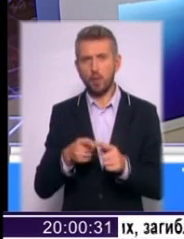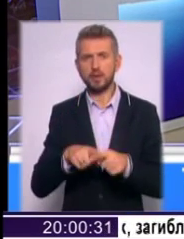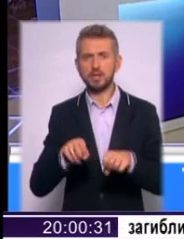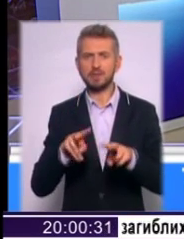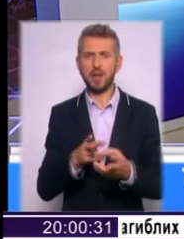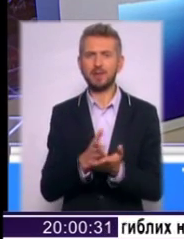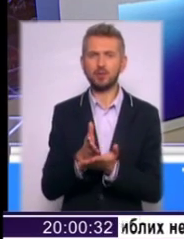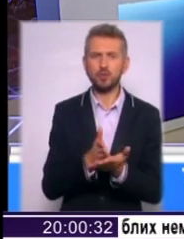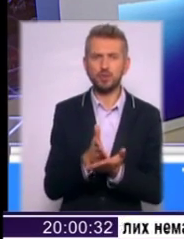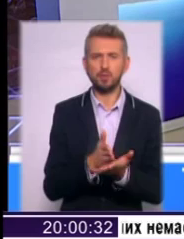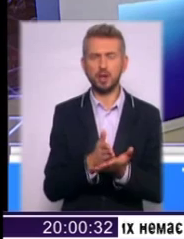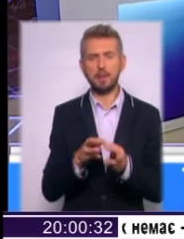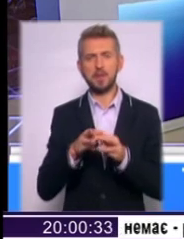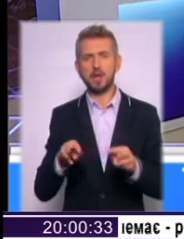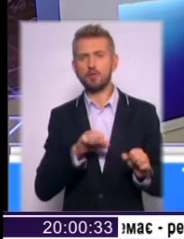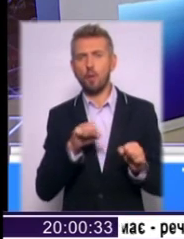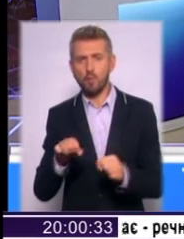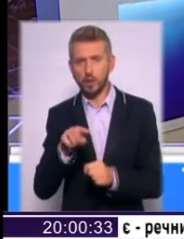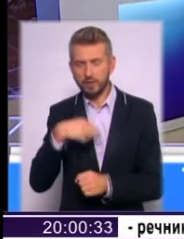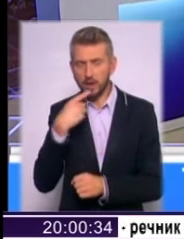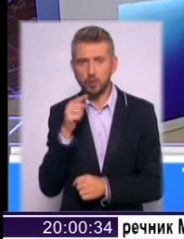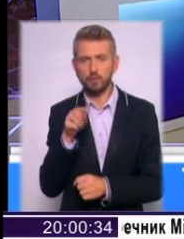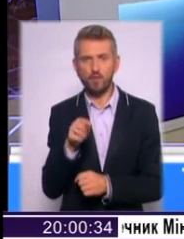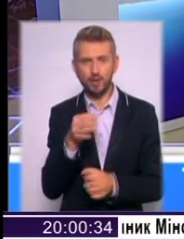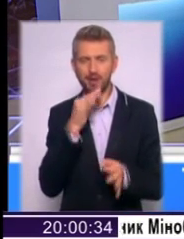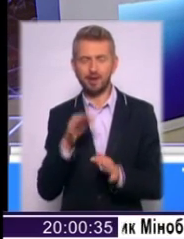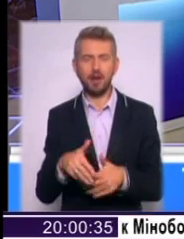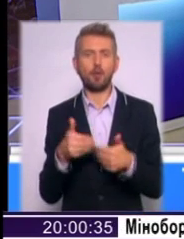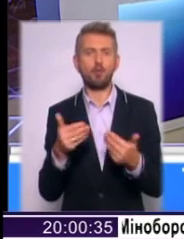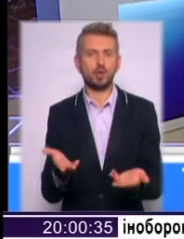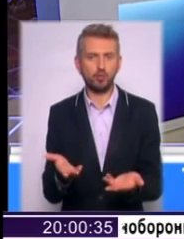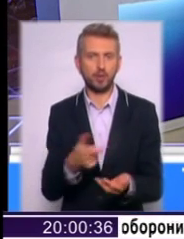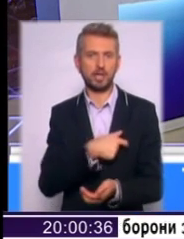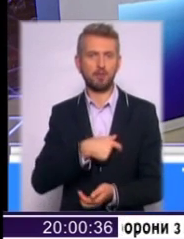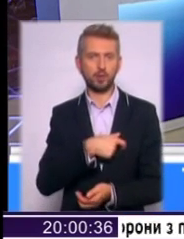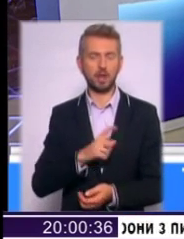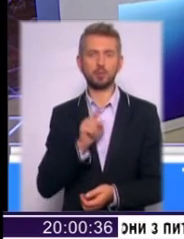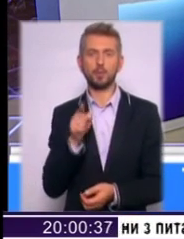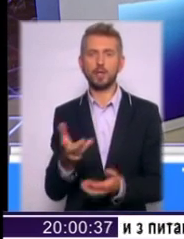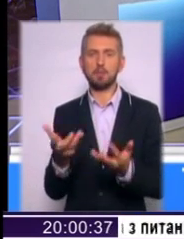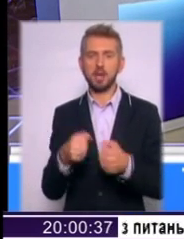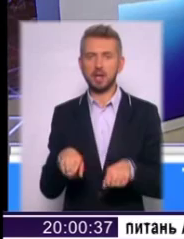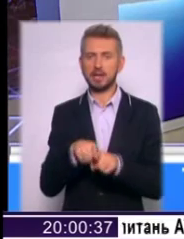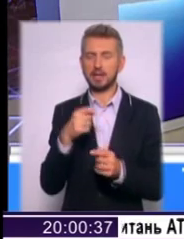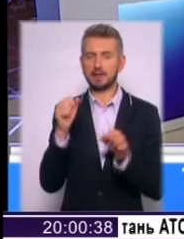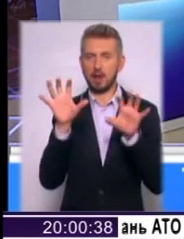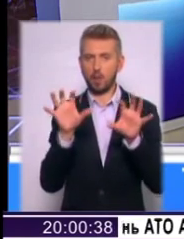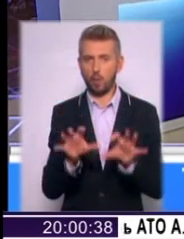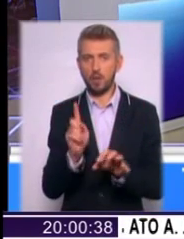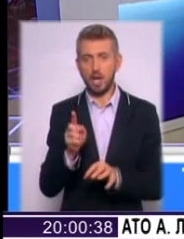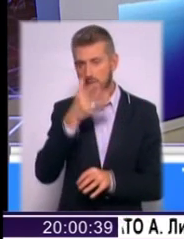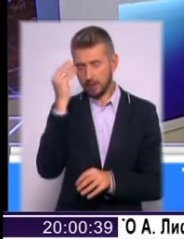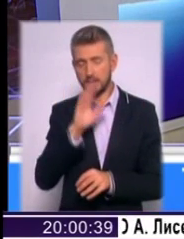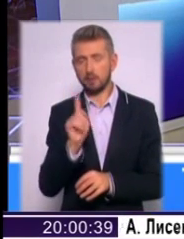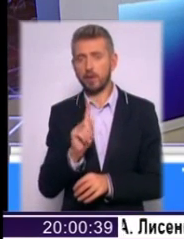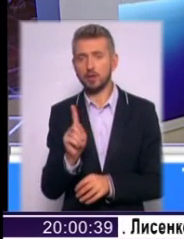і Міністерство оборони, ви кажете, що вони десь рекомендують депутатам, щоб вони прийняли такий закон. Але ви не забувайте,